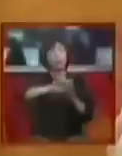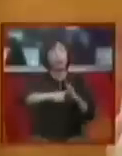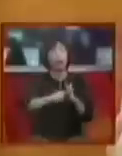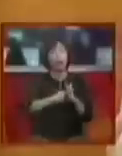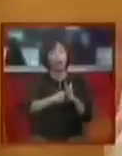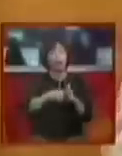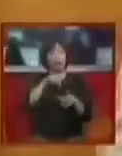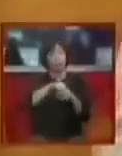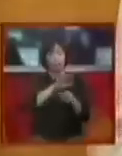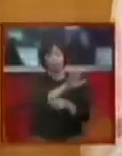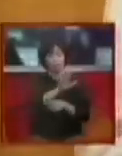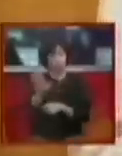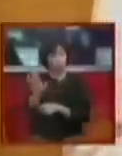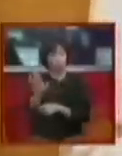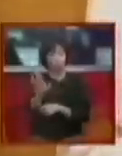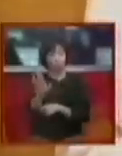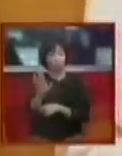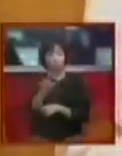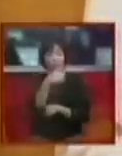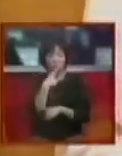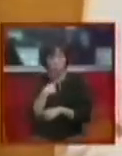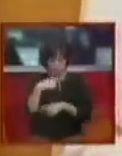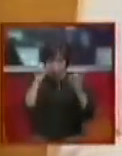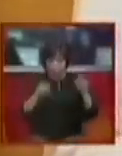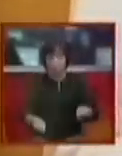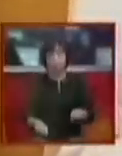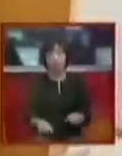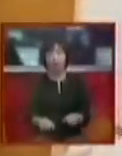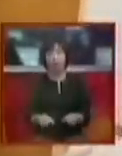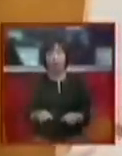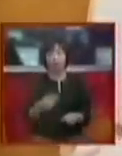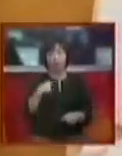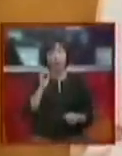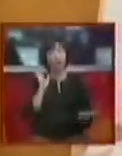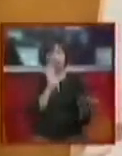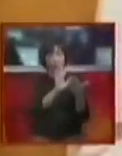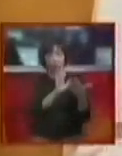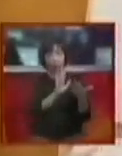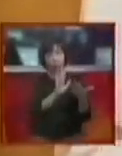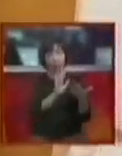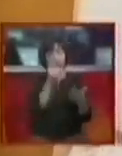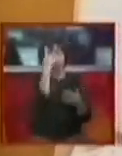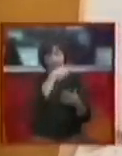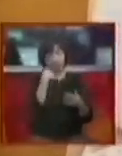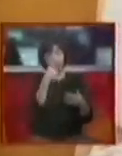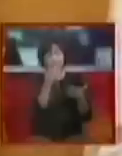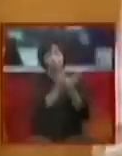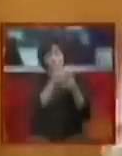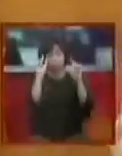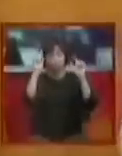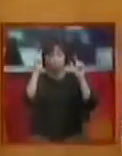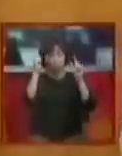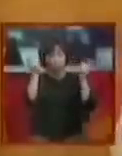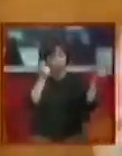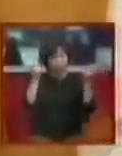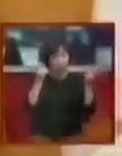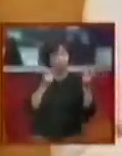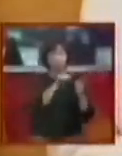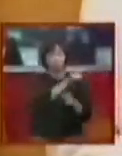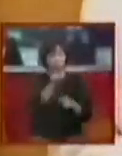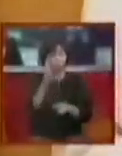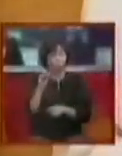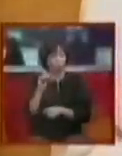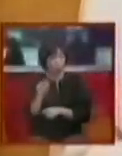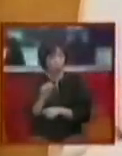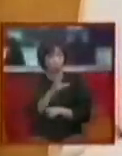pagbabago. Ang sabi ninyo, posible. Humaharap po ako sa inyo bilang mukha ng isang gobyernong kayo ang boss at